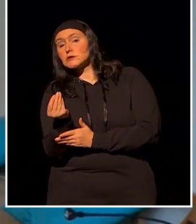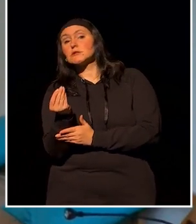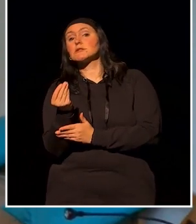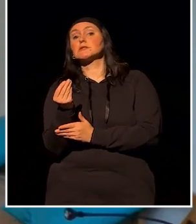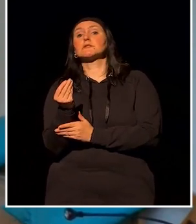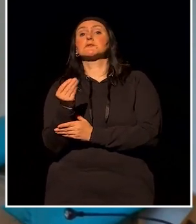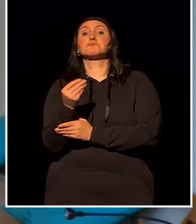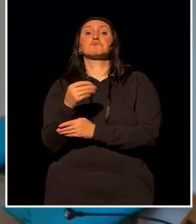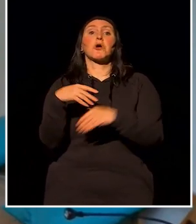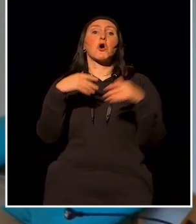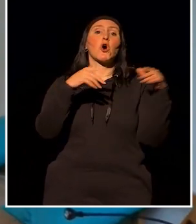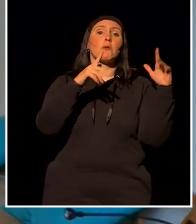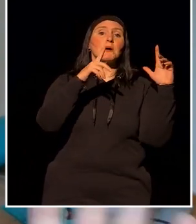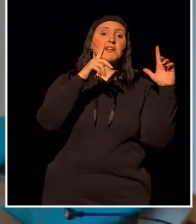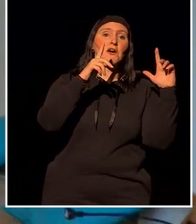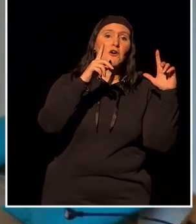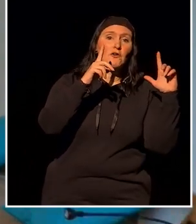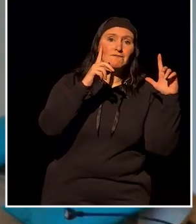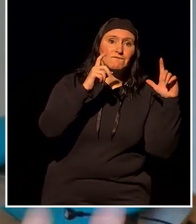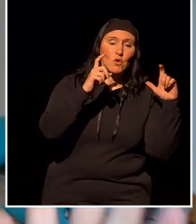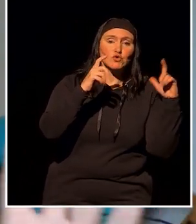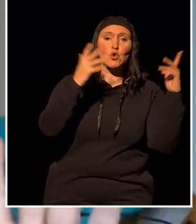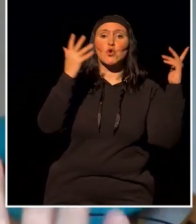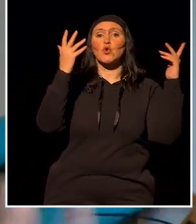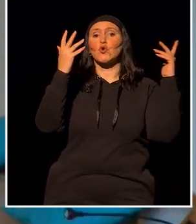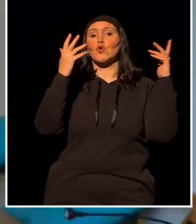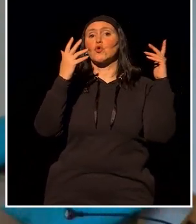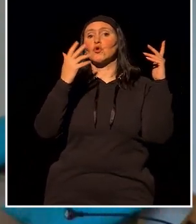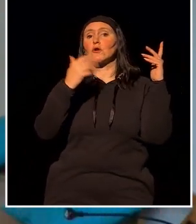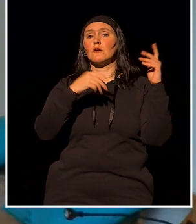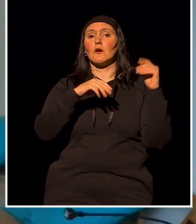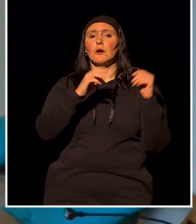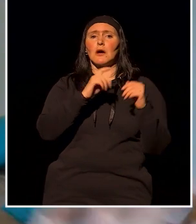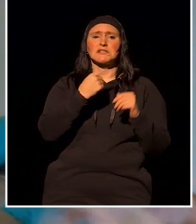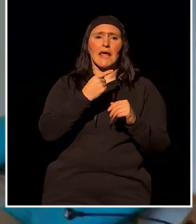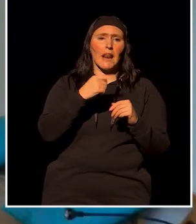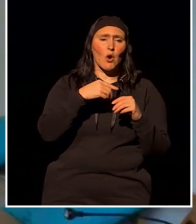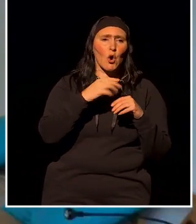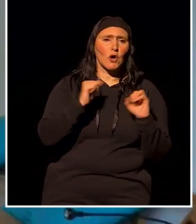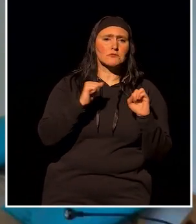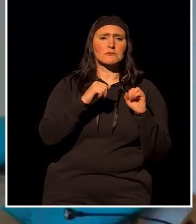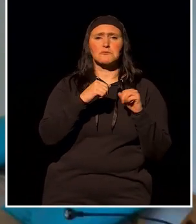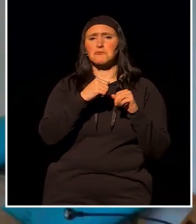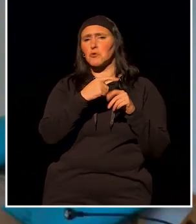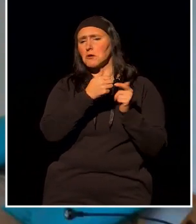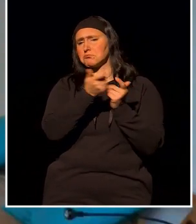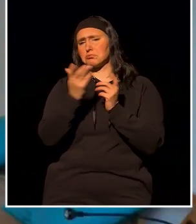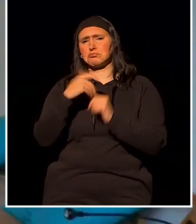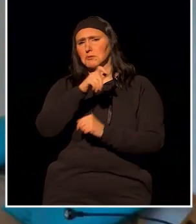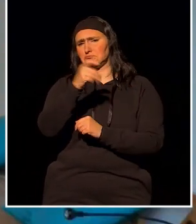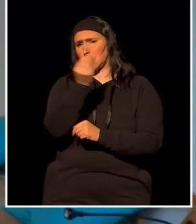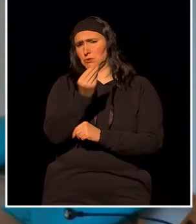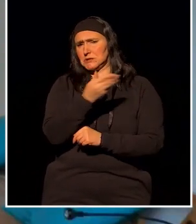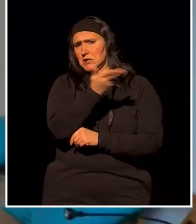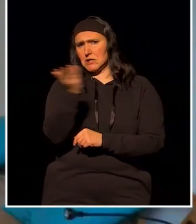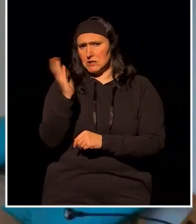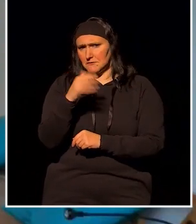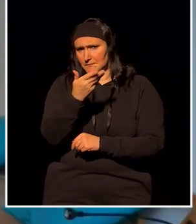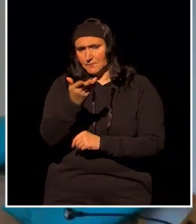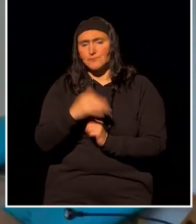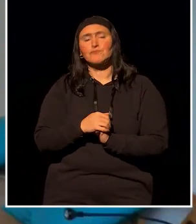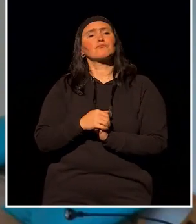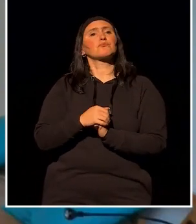oder und zwar große, Martha Gellhorn oder Robert Capa oder wie auch immer, es ist immer eigentlich der Krieg, der Tod,